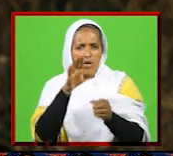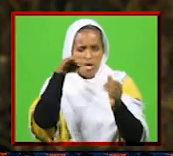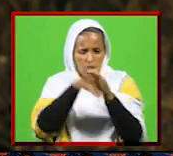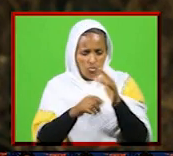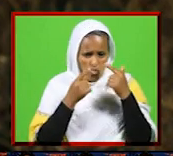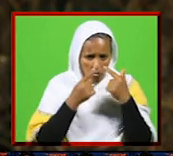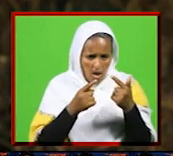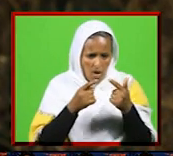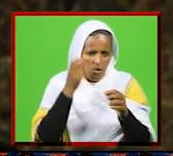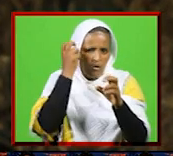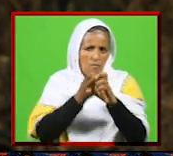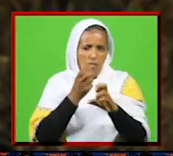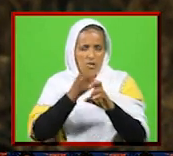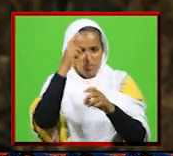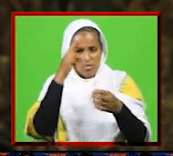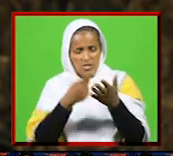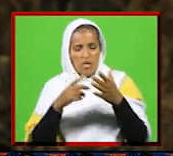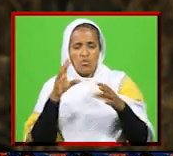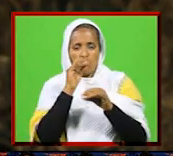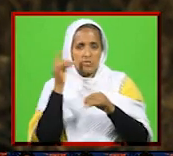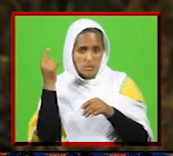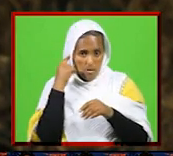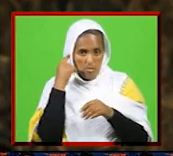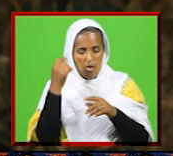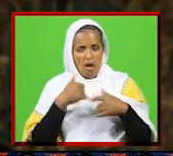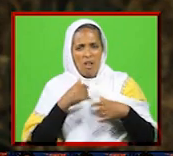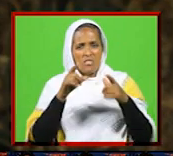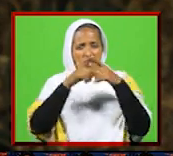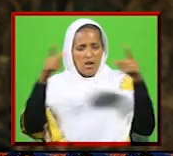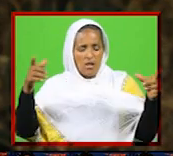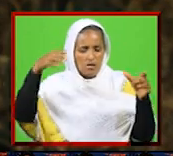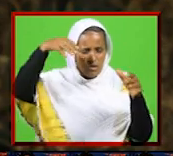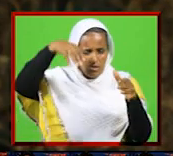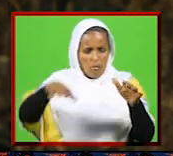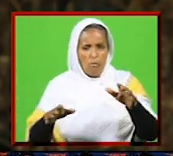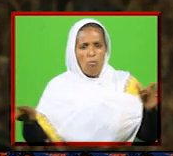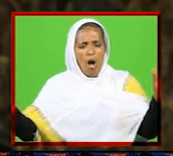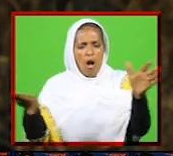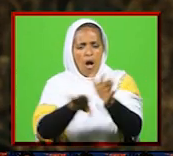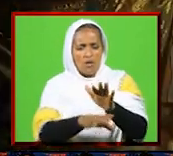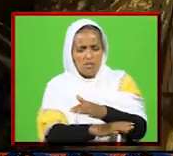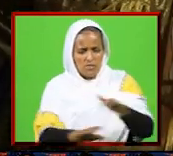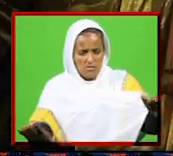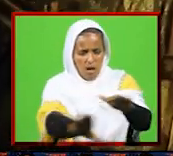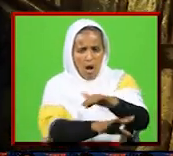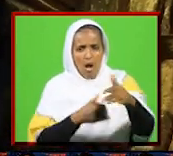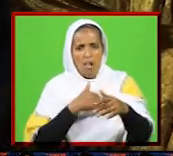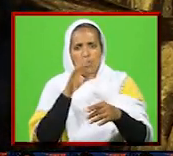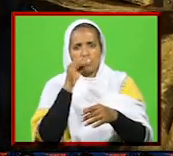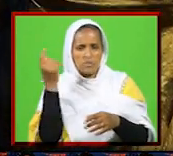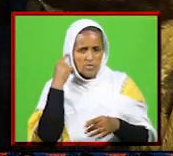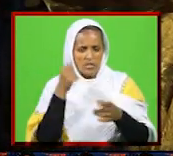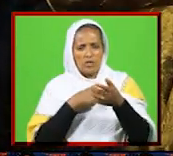ብቁ ገውቶ የማይታጥቶ ነው እንጂ ያው እንግዲህ እንደወሬ ስንሰማው ታቹም ትልቅ ባህር አለ እየተባለ ነው የሚወራልን ማለት